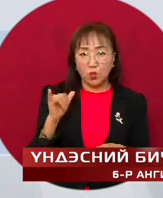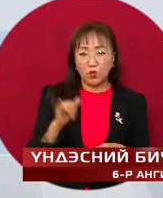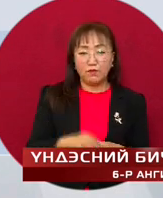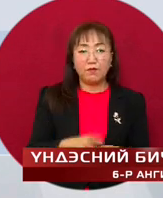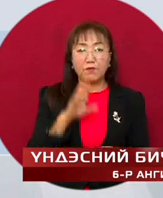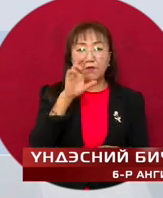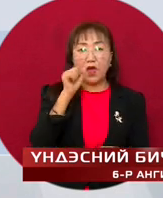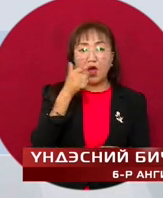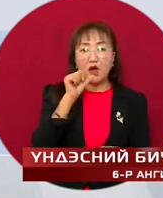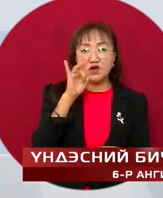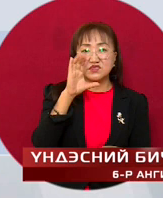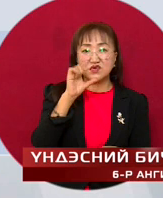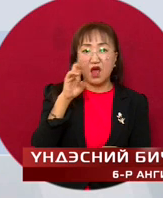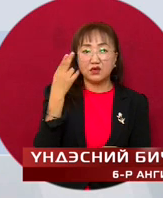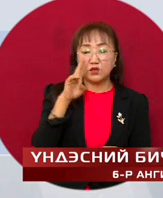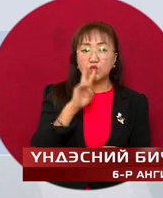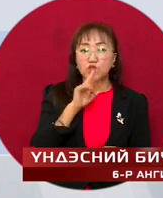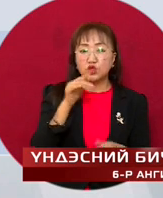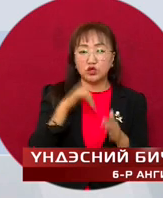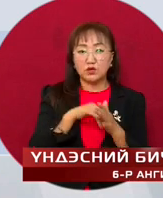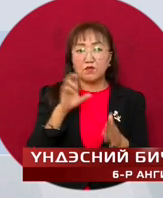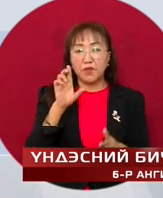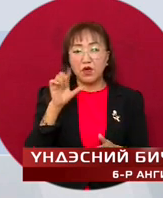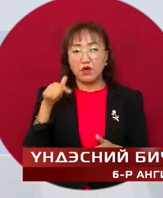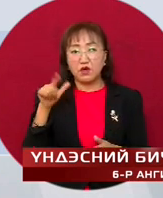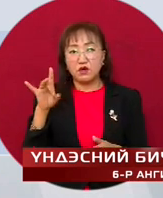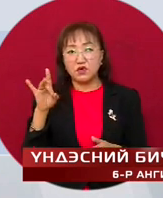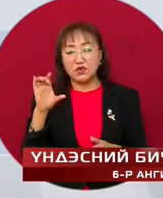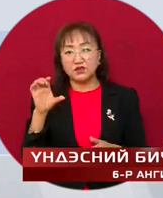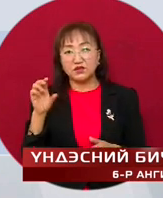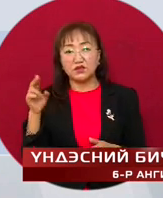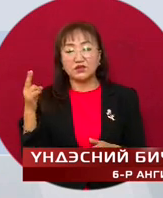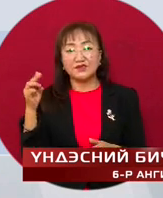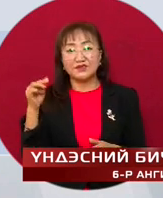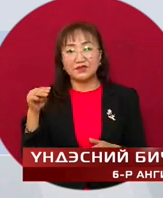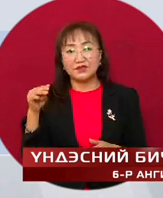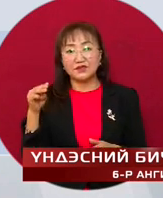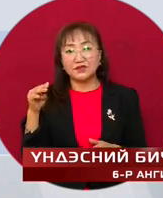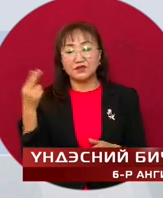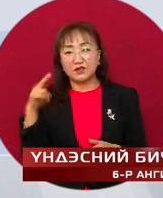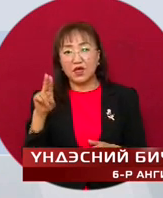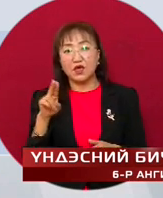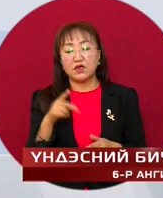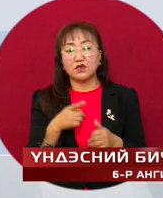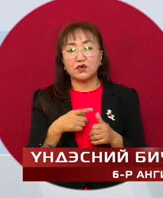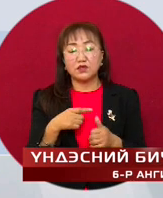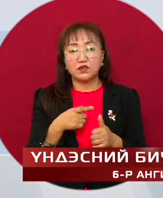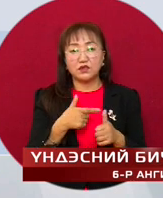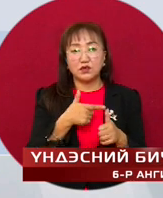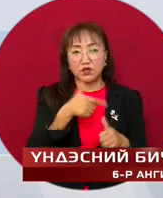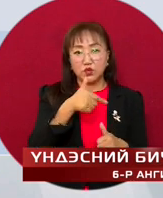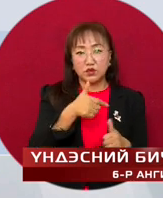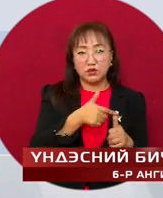үгэнд орсон Б, Г, Р, С, Д гэдэг үлгчийг хатуу дэвсгэр гэж